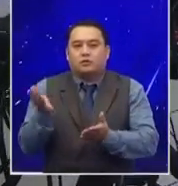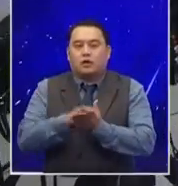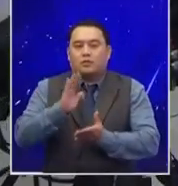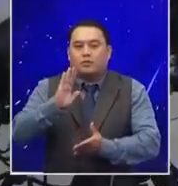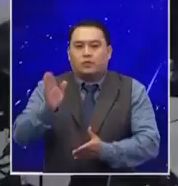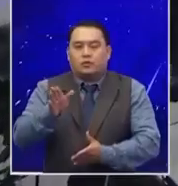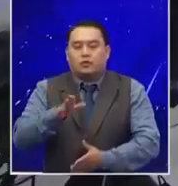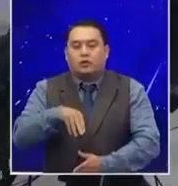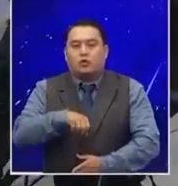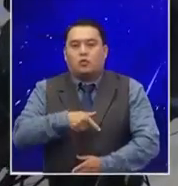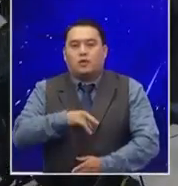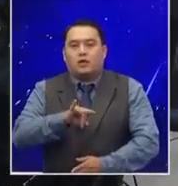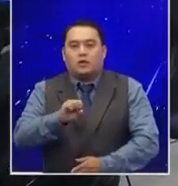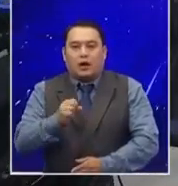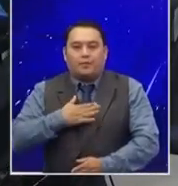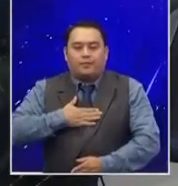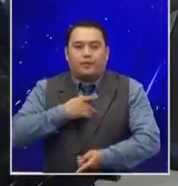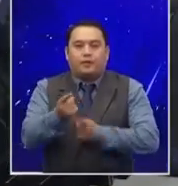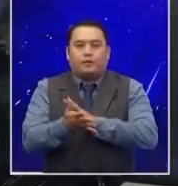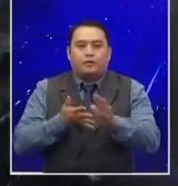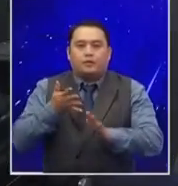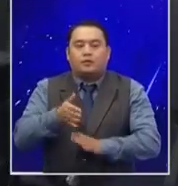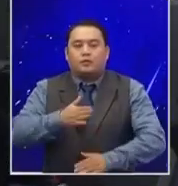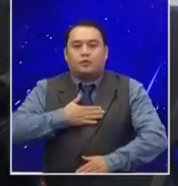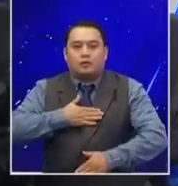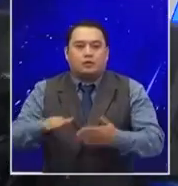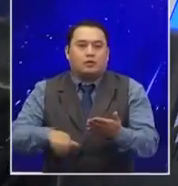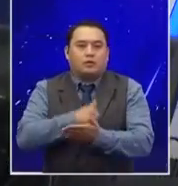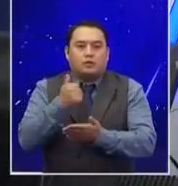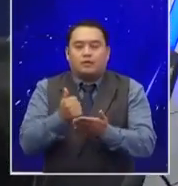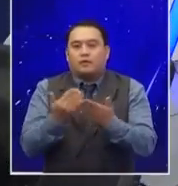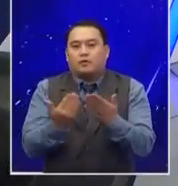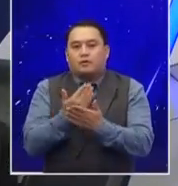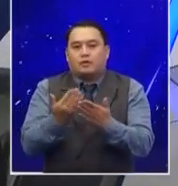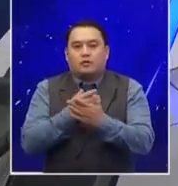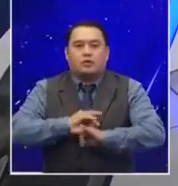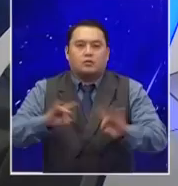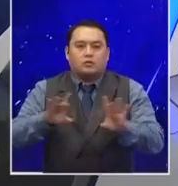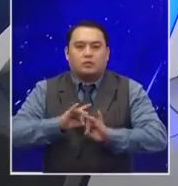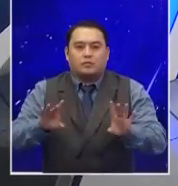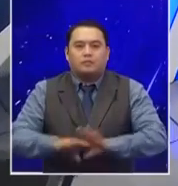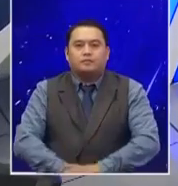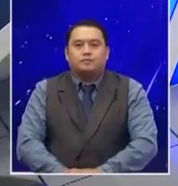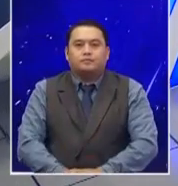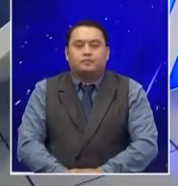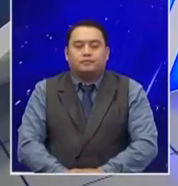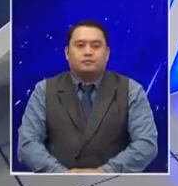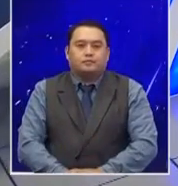выпуск вечерних новостей. В студии Гульмира Тимиргалиева. Судоперевод обеспечивает Марат Джумабеков. И в начале выпуска о самом важном.